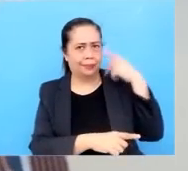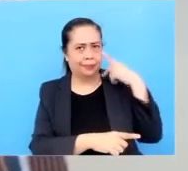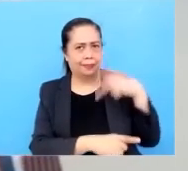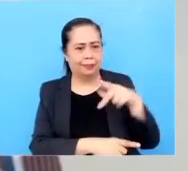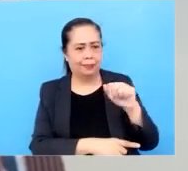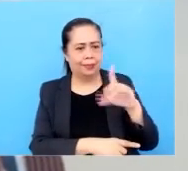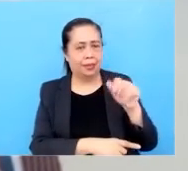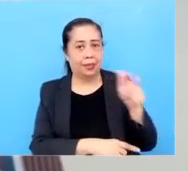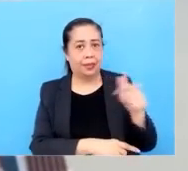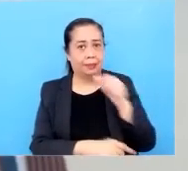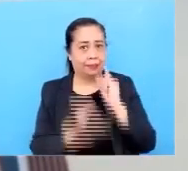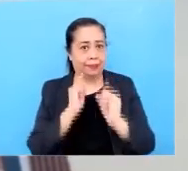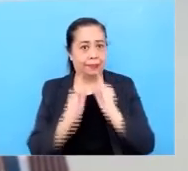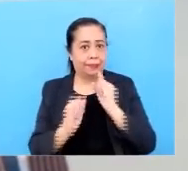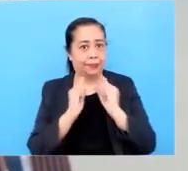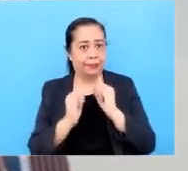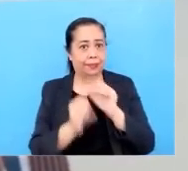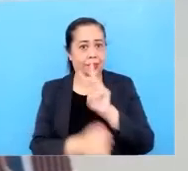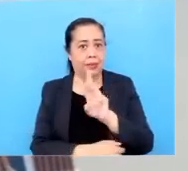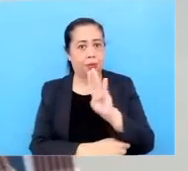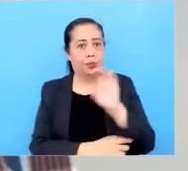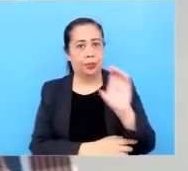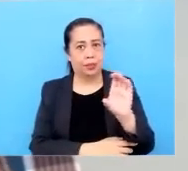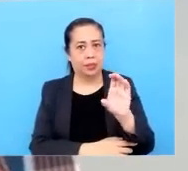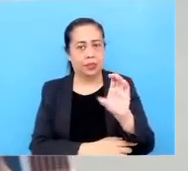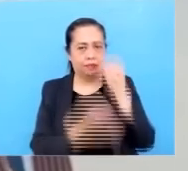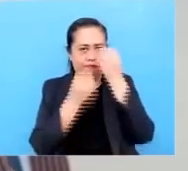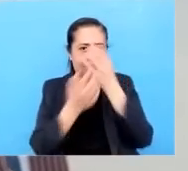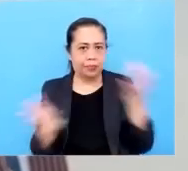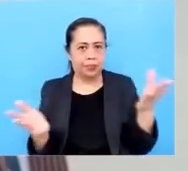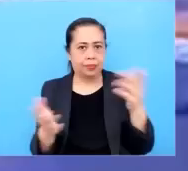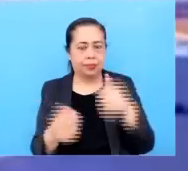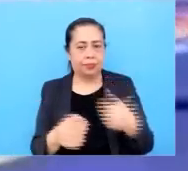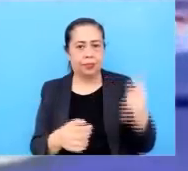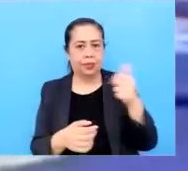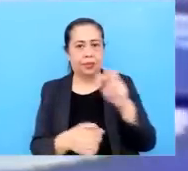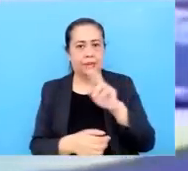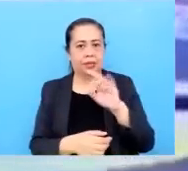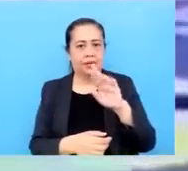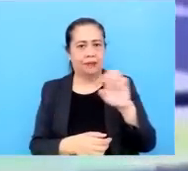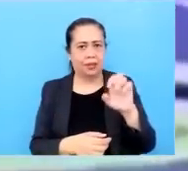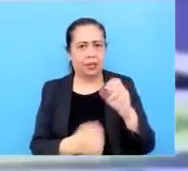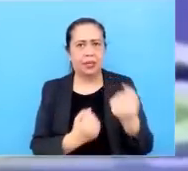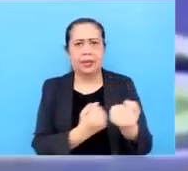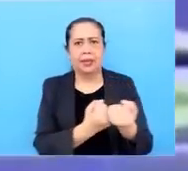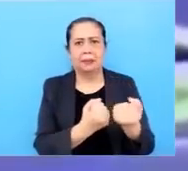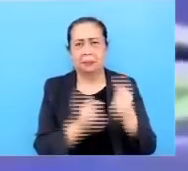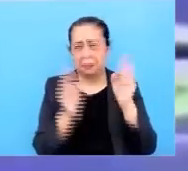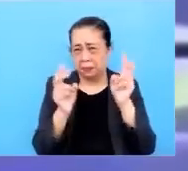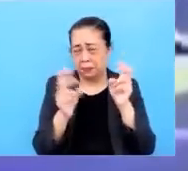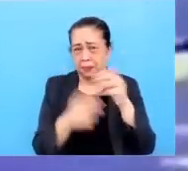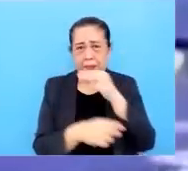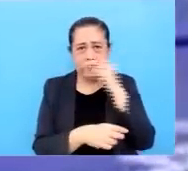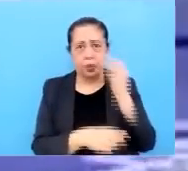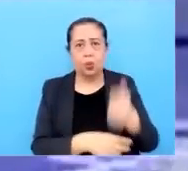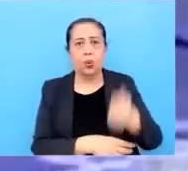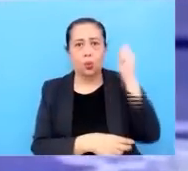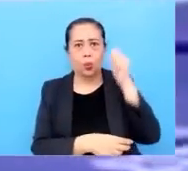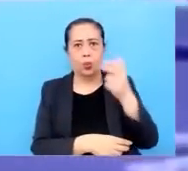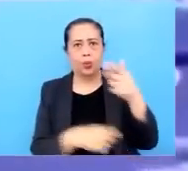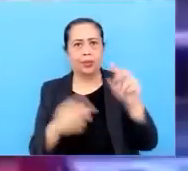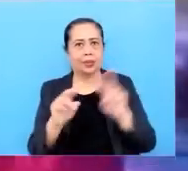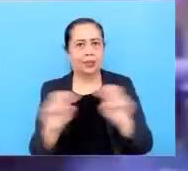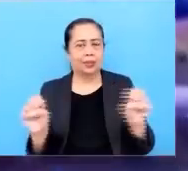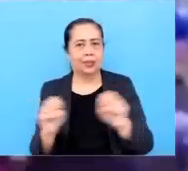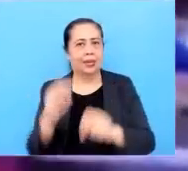Matatandaang sa kanyang interview sa WBC, ibinunyag na premyadong referee na tinulungan niya rong umano si Pacquiao na manalo sa laban nito kontra kay